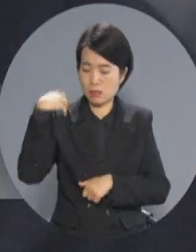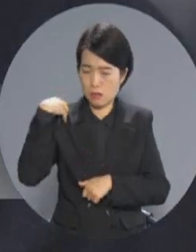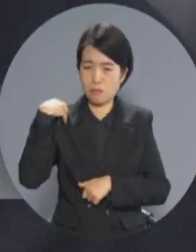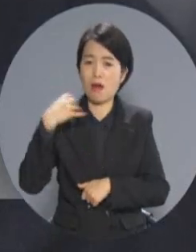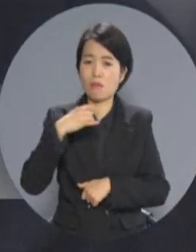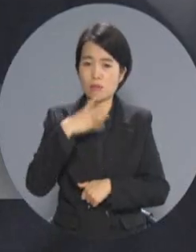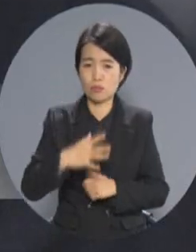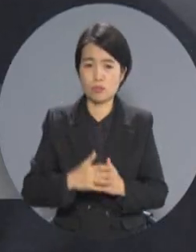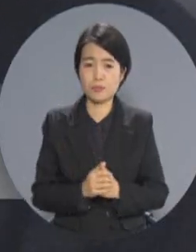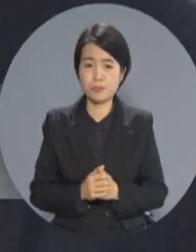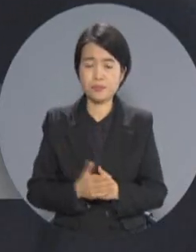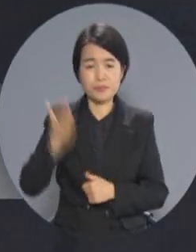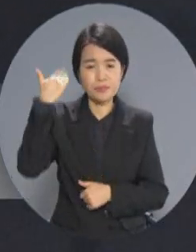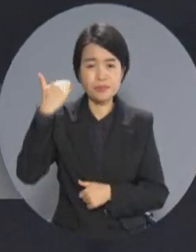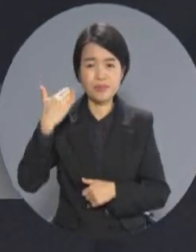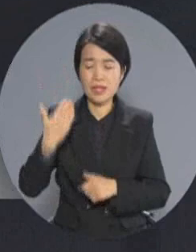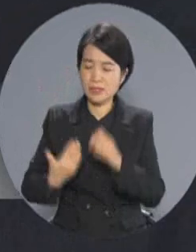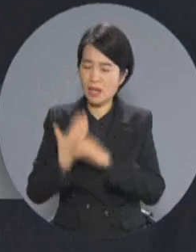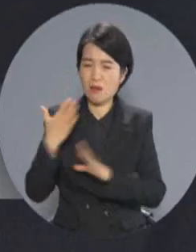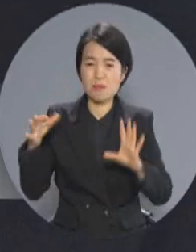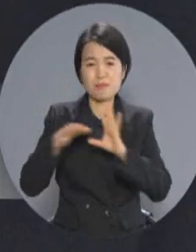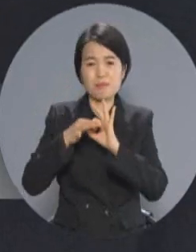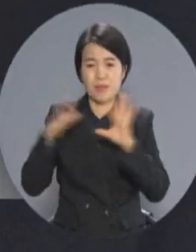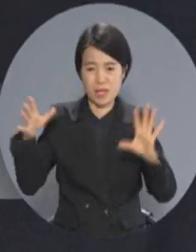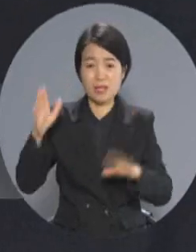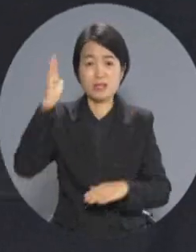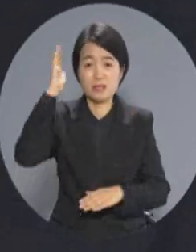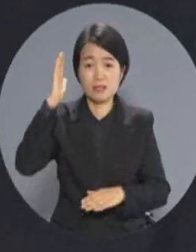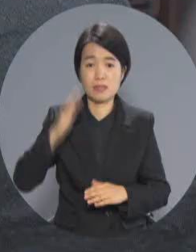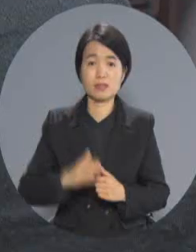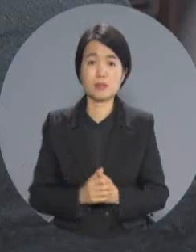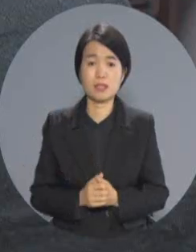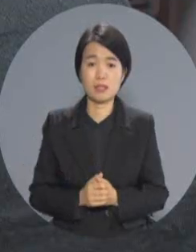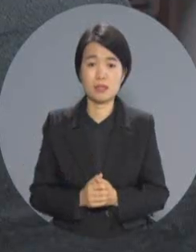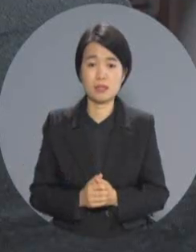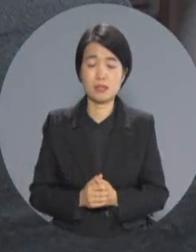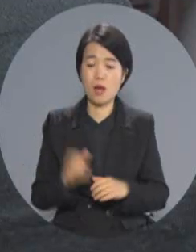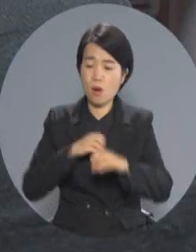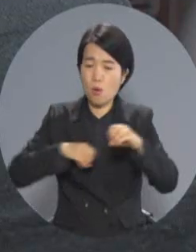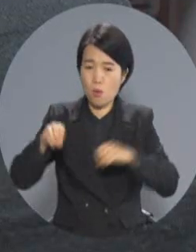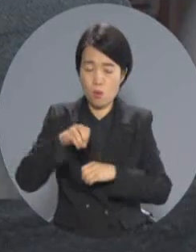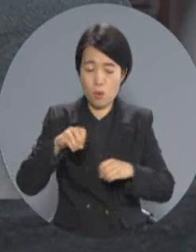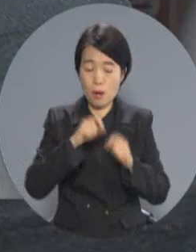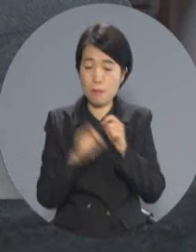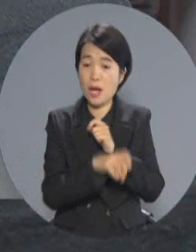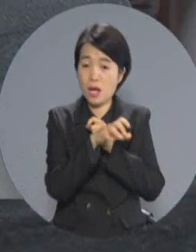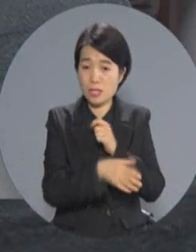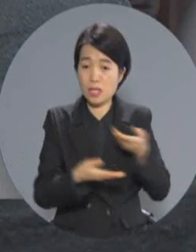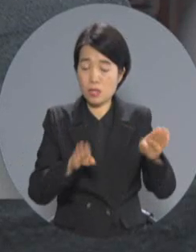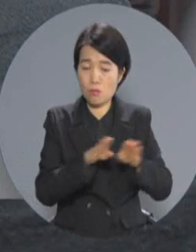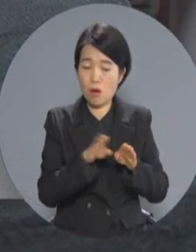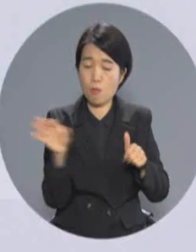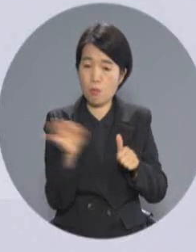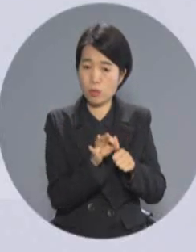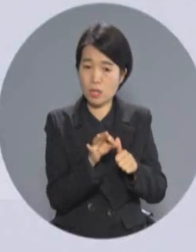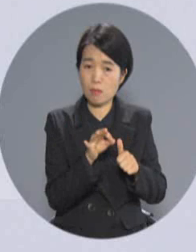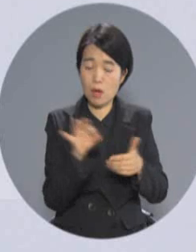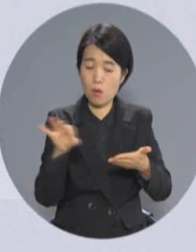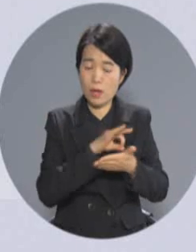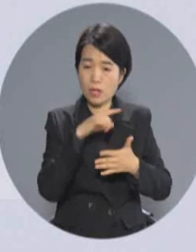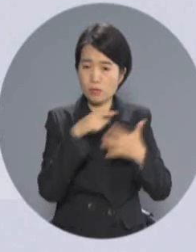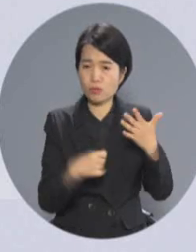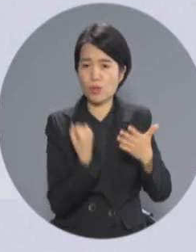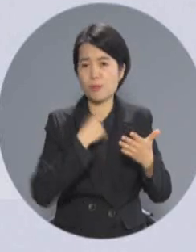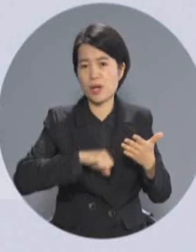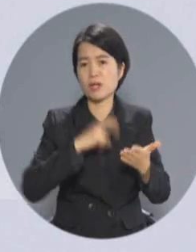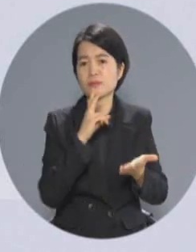다한 것일뿐 과거 일과는 전혀 무관하다고 밝혔습니다 오히려 해당 기관의 보조금 관리와 회계규칙 위반